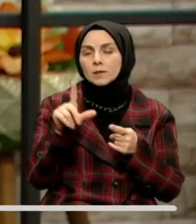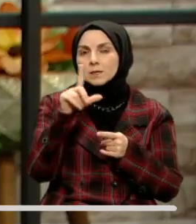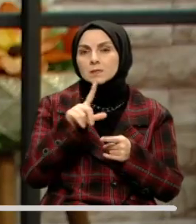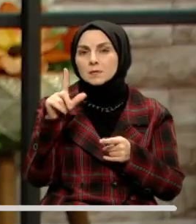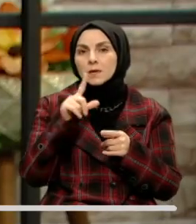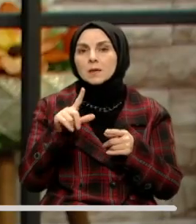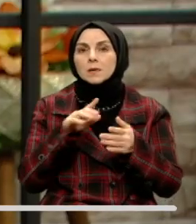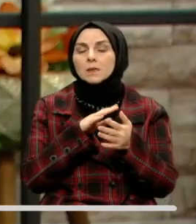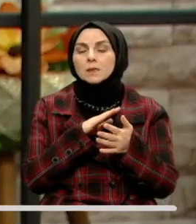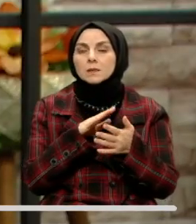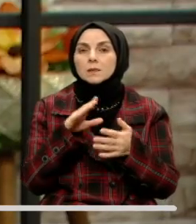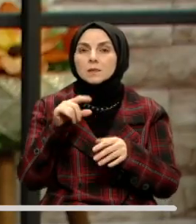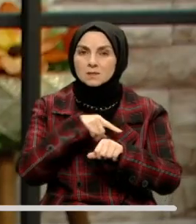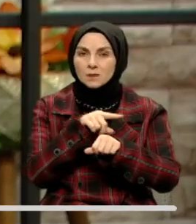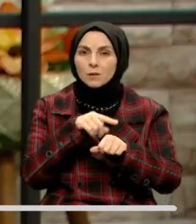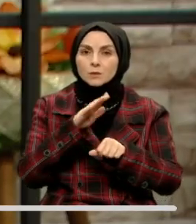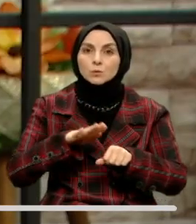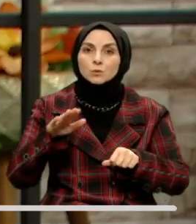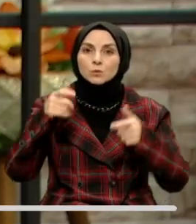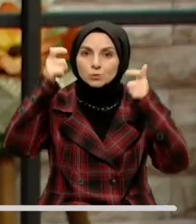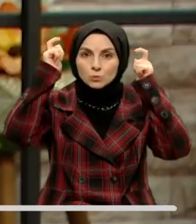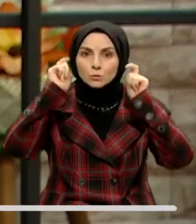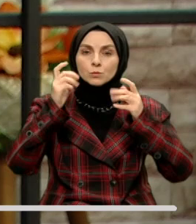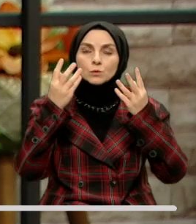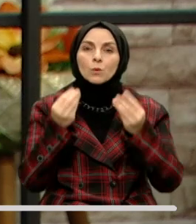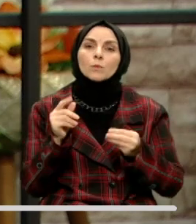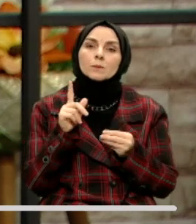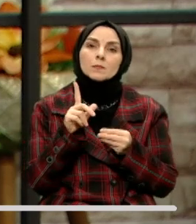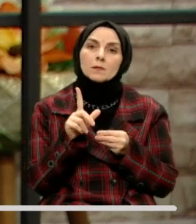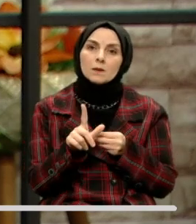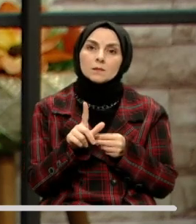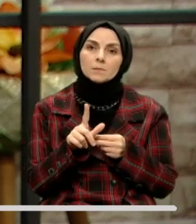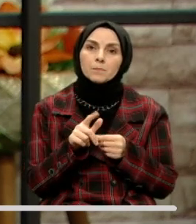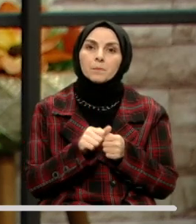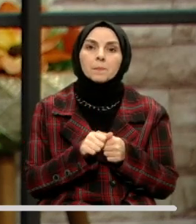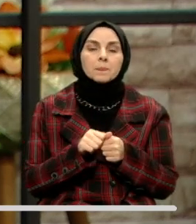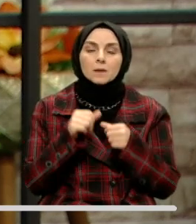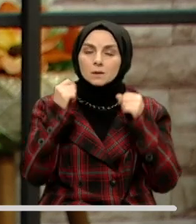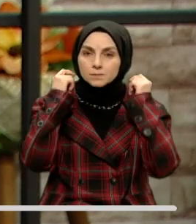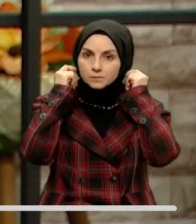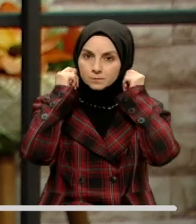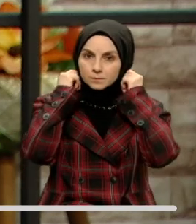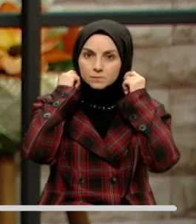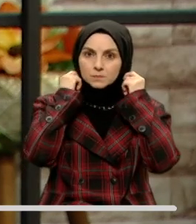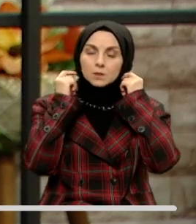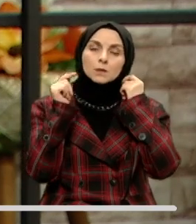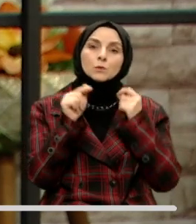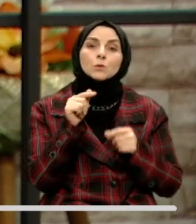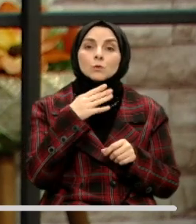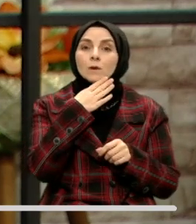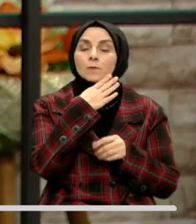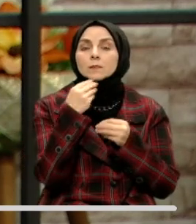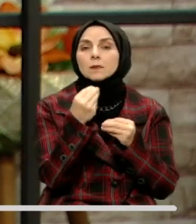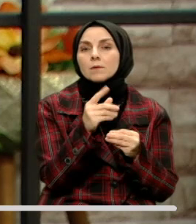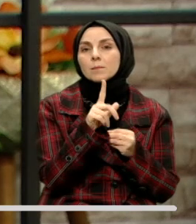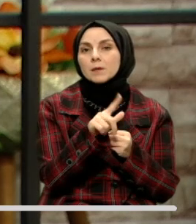çocuğun sorumluluğunda olması gereken alanlar. Anne babalar burada... Fırsat bırakmıyor neredeyse çocuğa, öyle mi? Kesinlikle fırsat vermeliyiz. Tanıklık